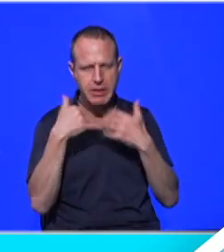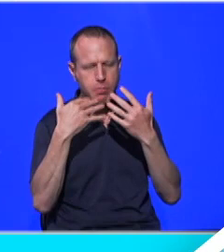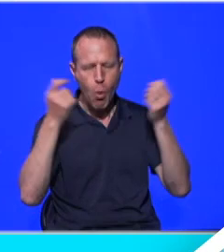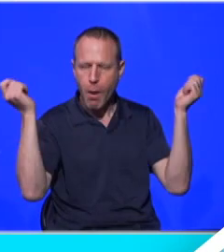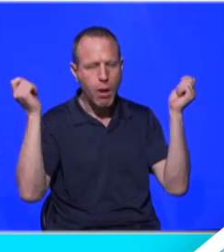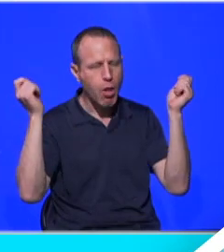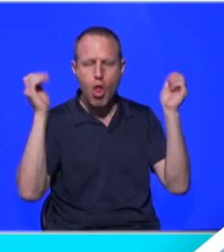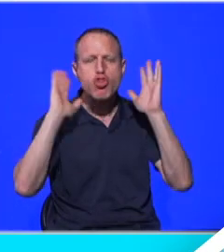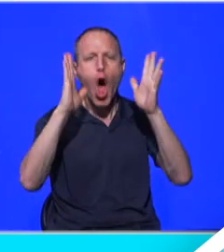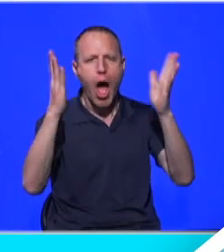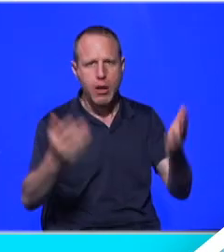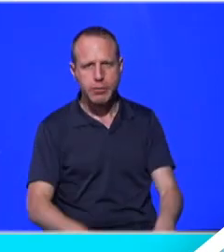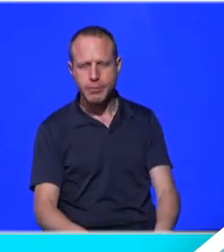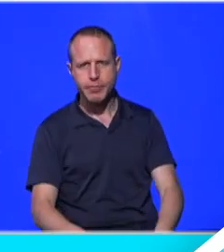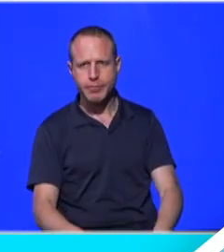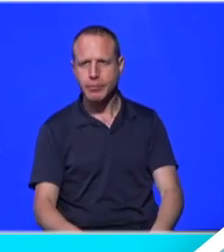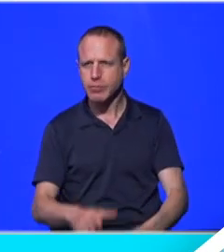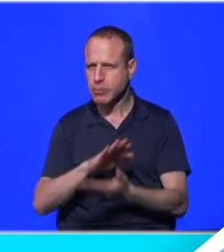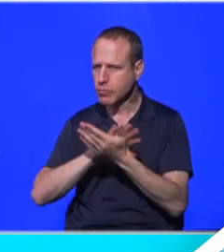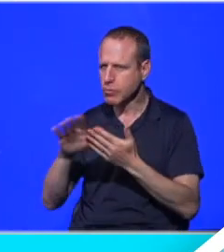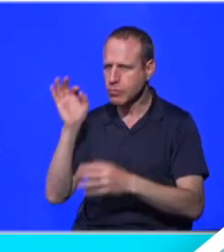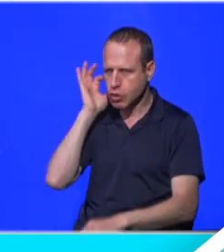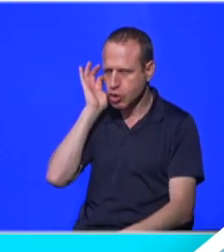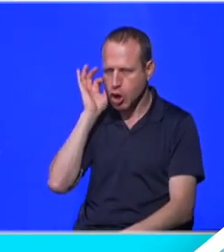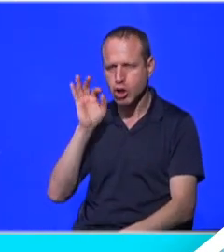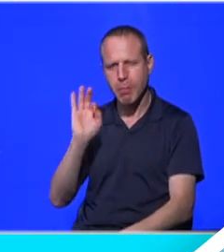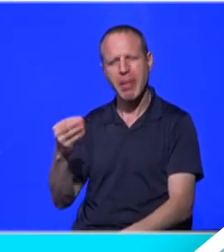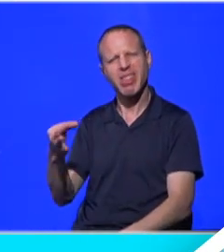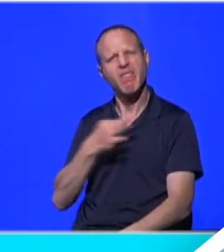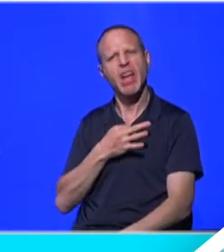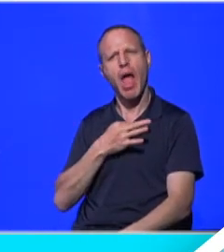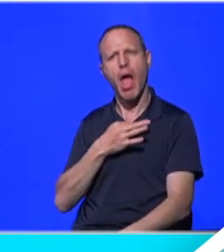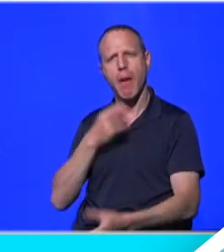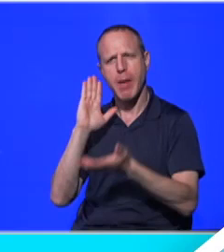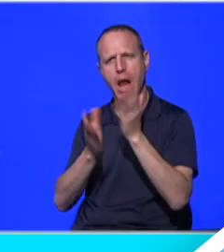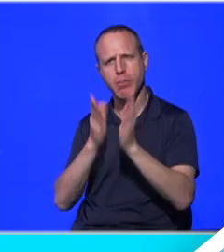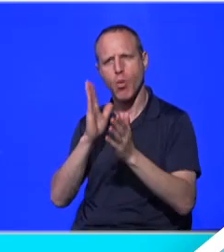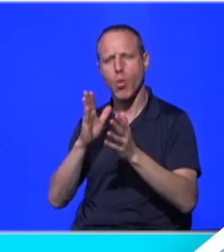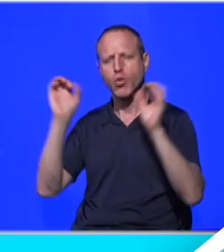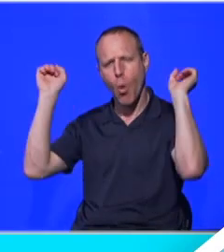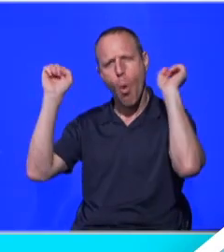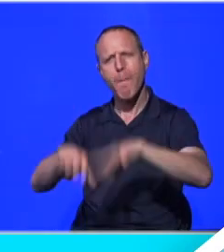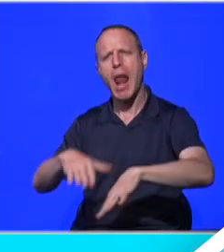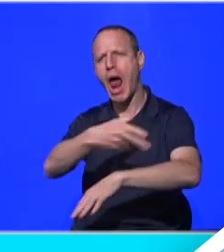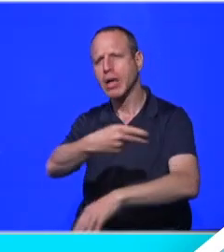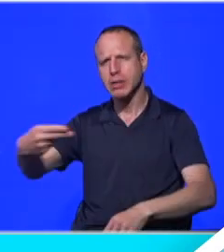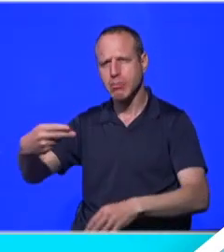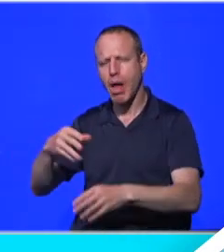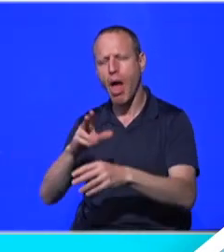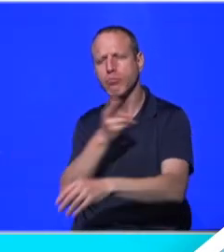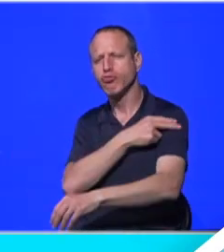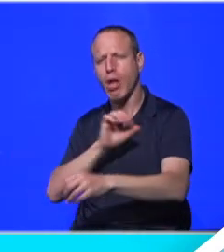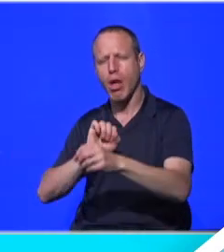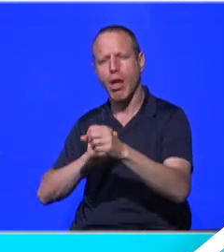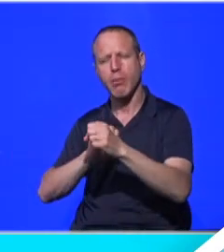מזעזע. פשוט אישה שבאמת נפגעה ובאלימות, הופלה לרצפה, פתאום המשטרה מגישה נגדה כתב